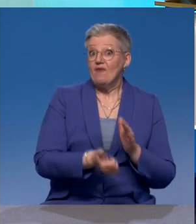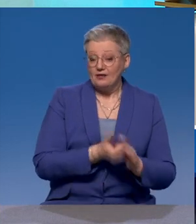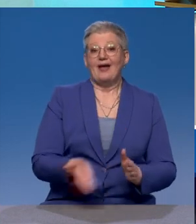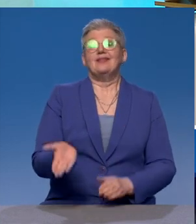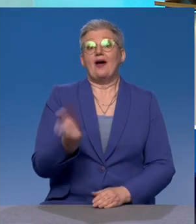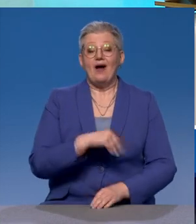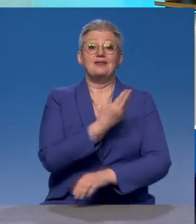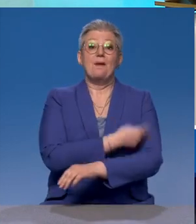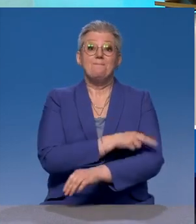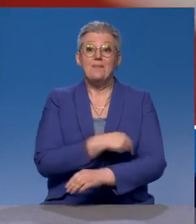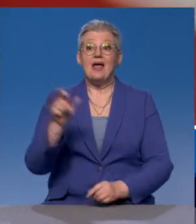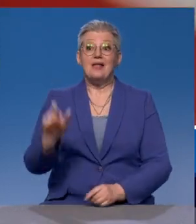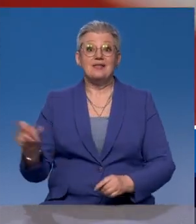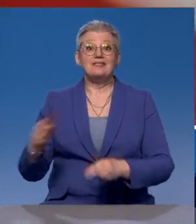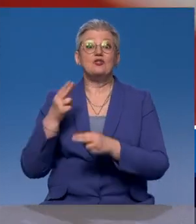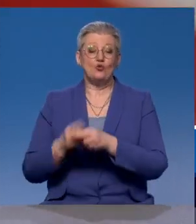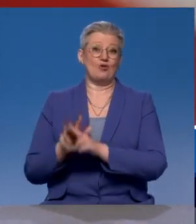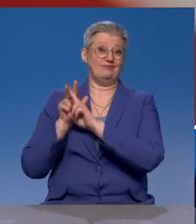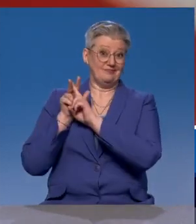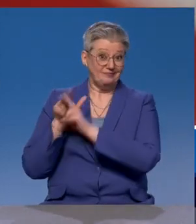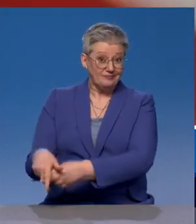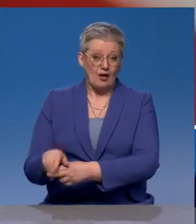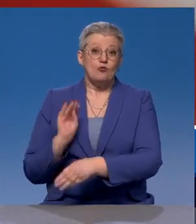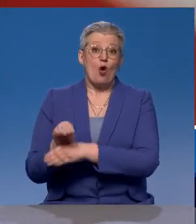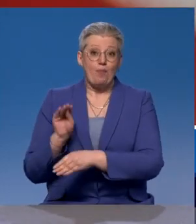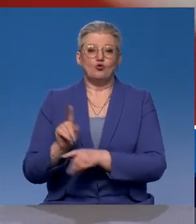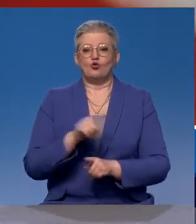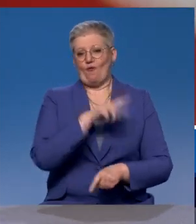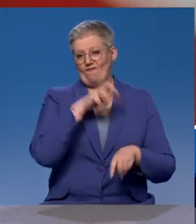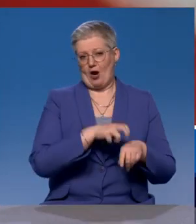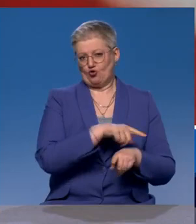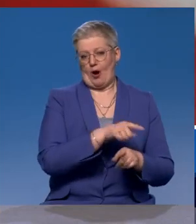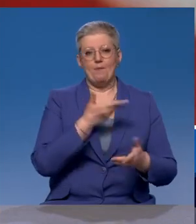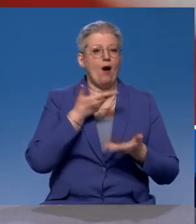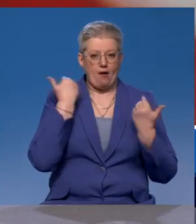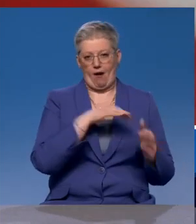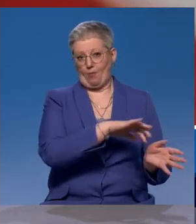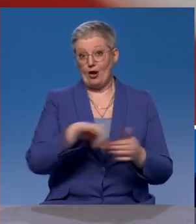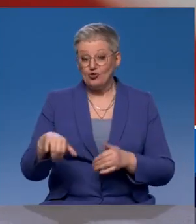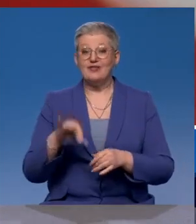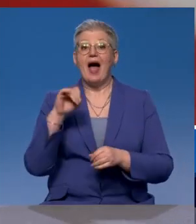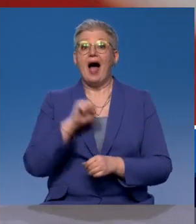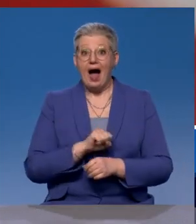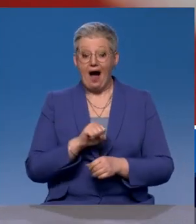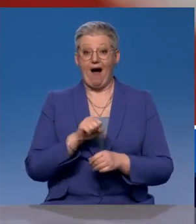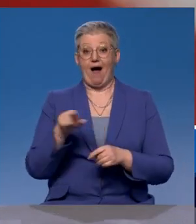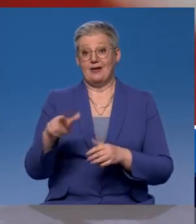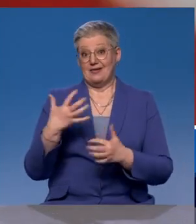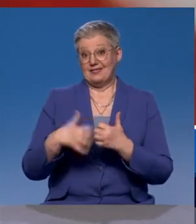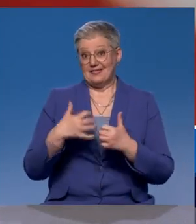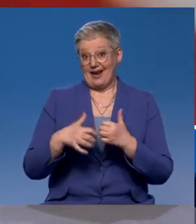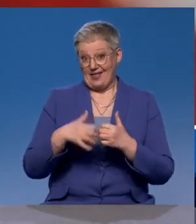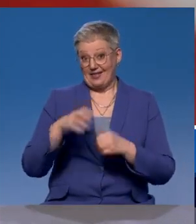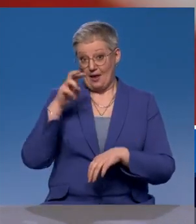нагрузим медицинских сестер дополнительными функциями, которые не свойственны врачам. А часть нагрузки со среднего медицинского